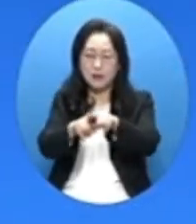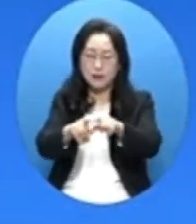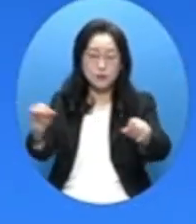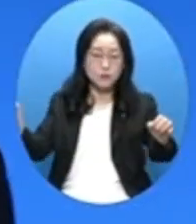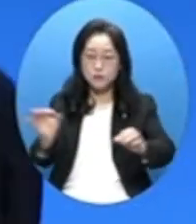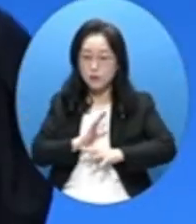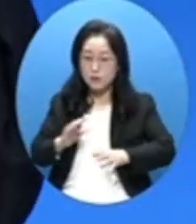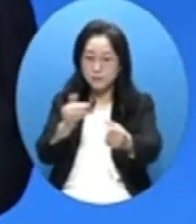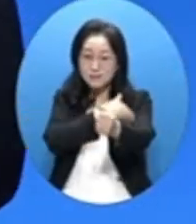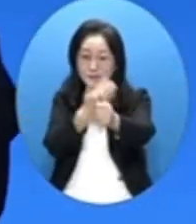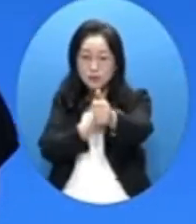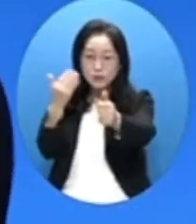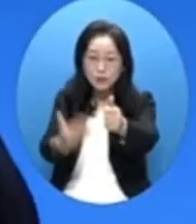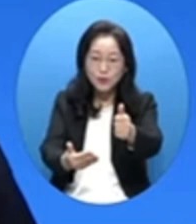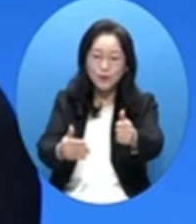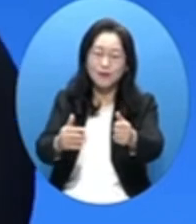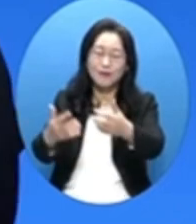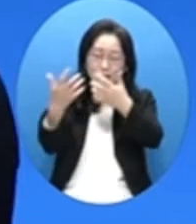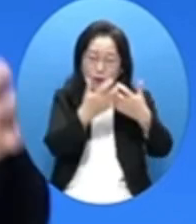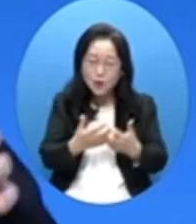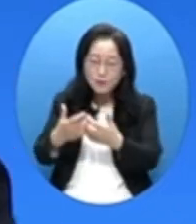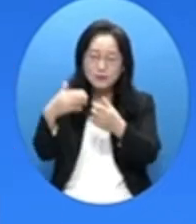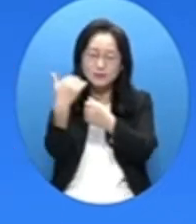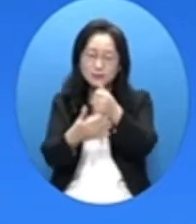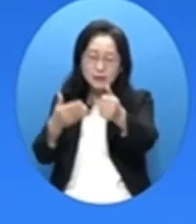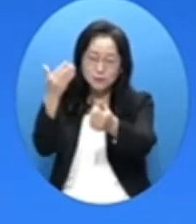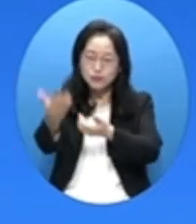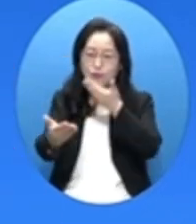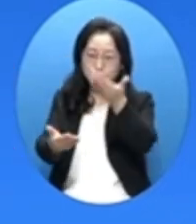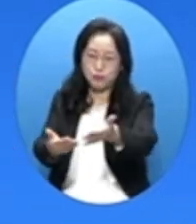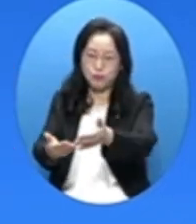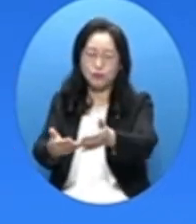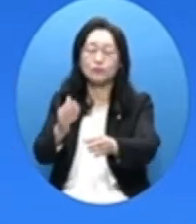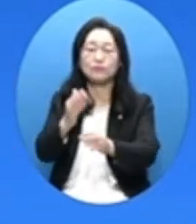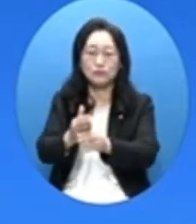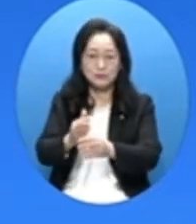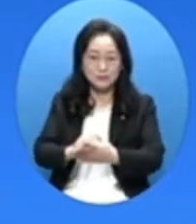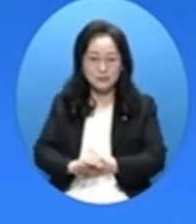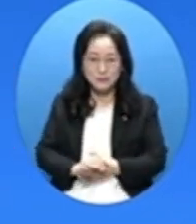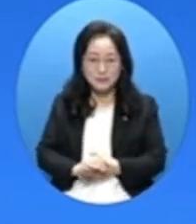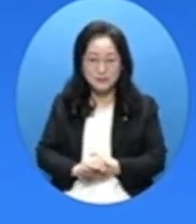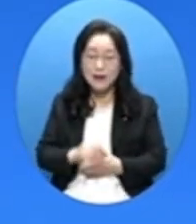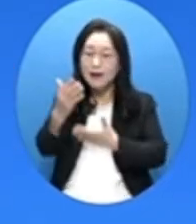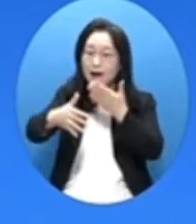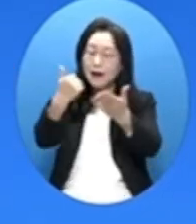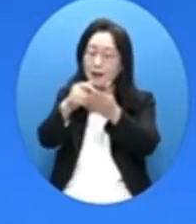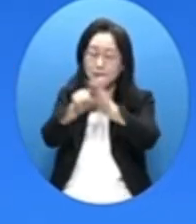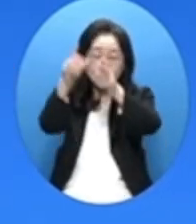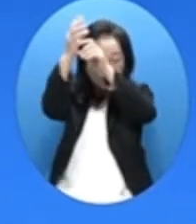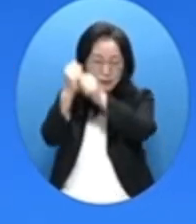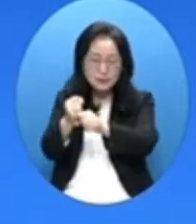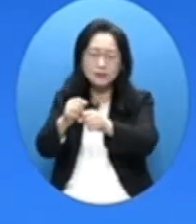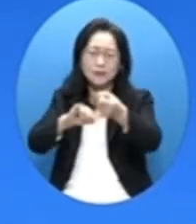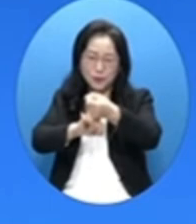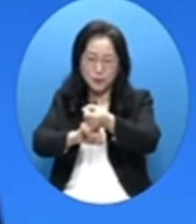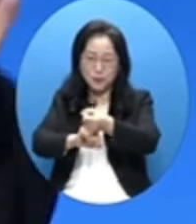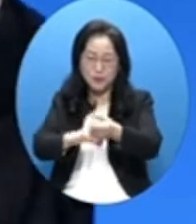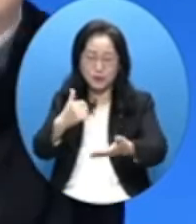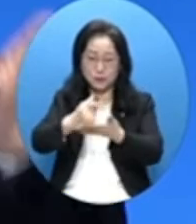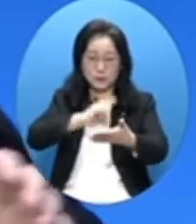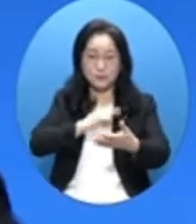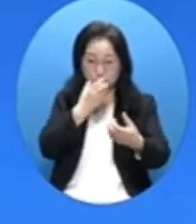행하고 계시고 우리에게 넘치는 은혜를 부어주고 계신 것입니다 그 하나님만 믿고 의지와 나가는 여러분보다 되기를